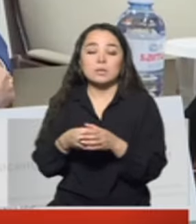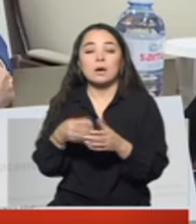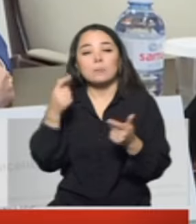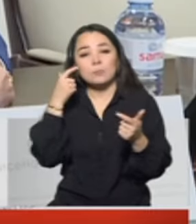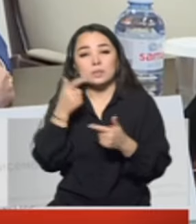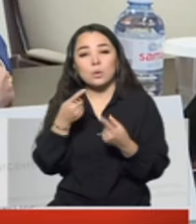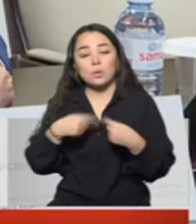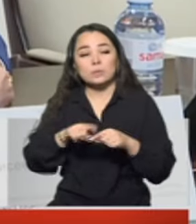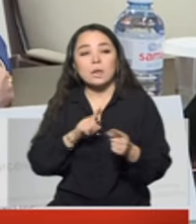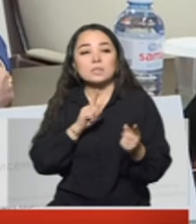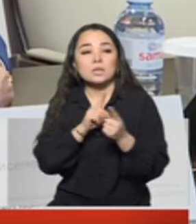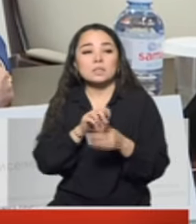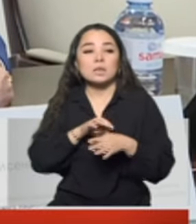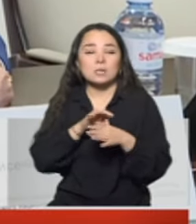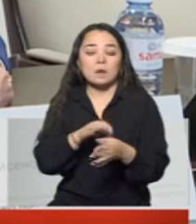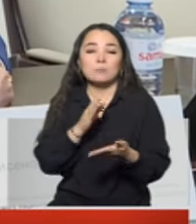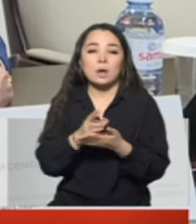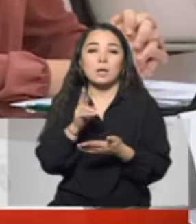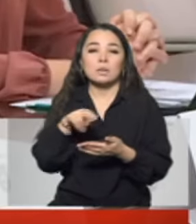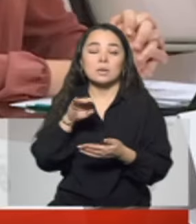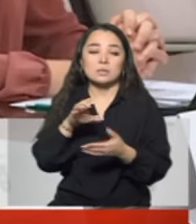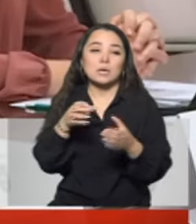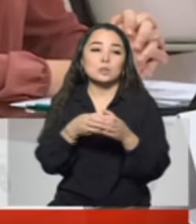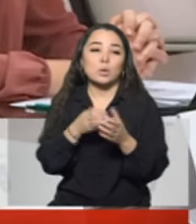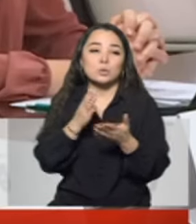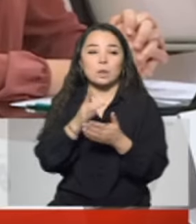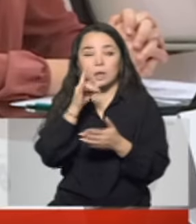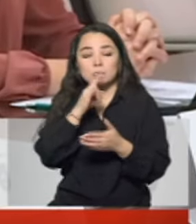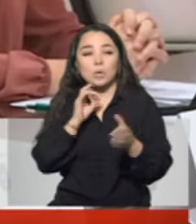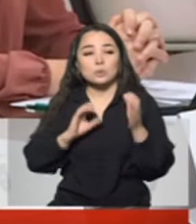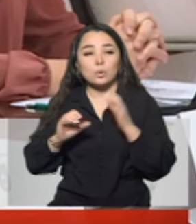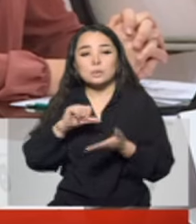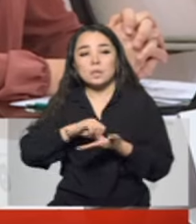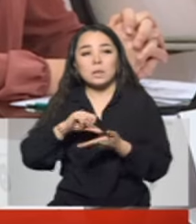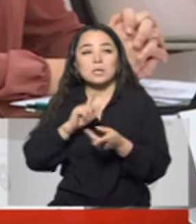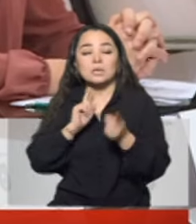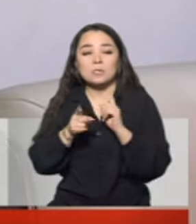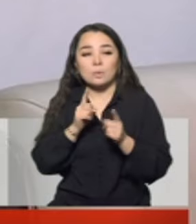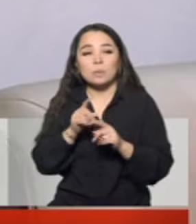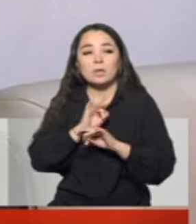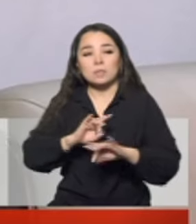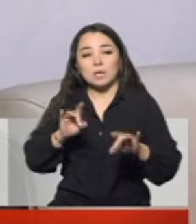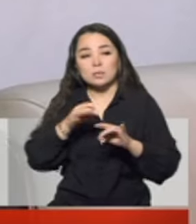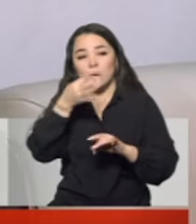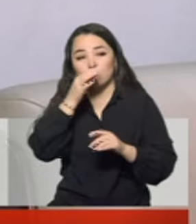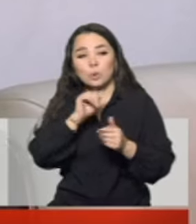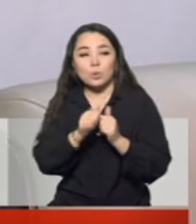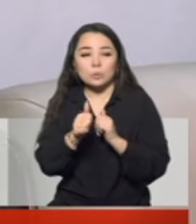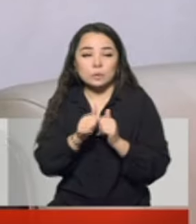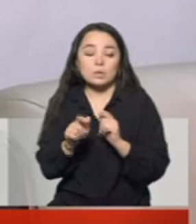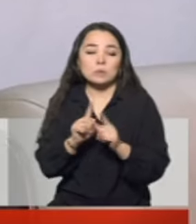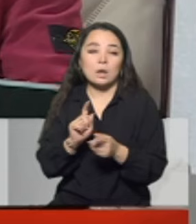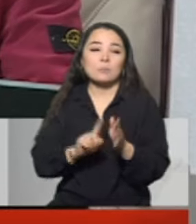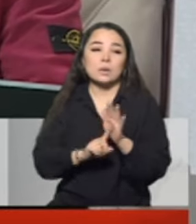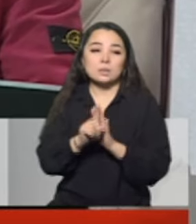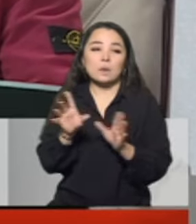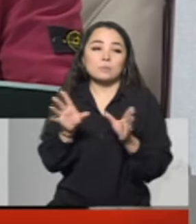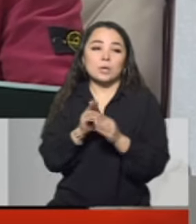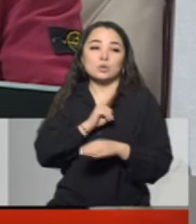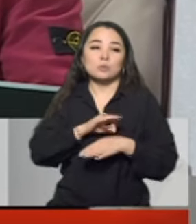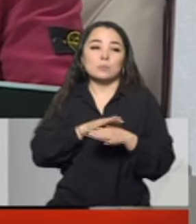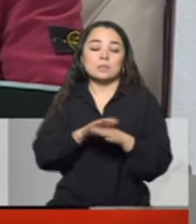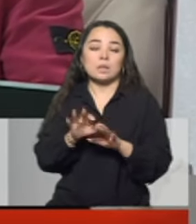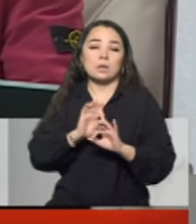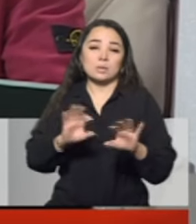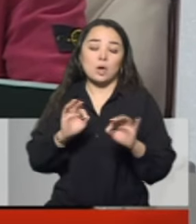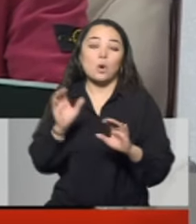ордасының басшылығымен кездесті. Яндекс Қазақстан өкілдері студенттерге арналған семинар, дәріс оқу, тәжірибе алмасу бірлескен бастамалардың бас екенін атап